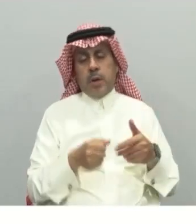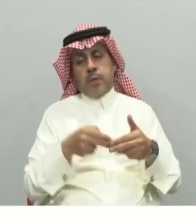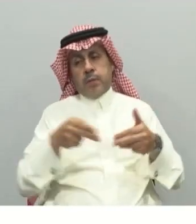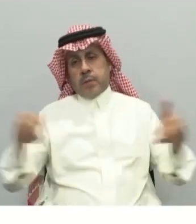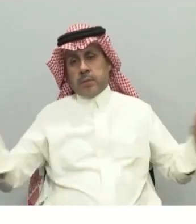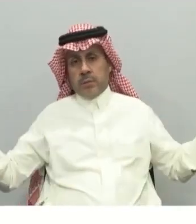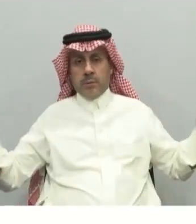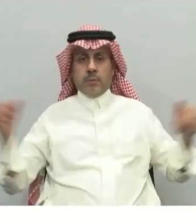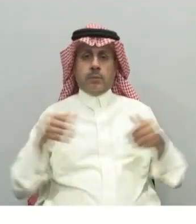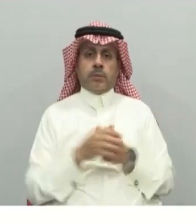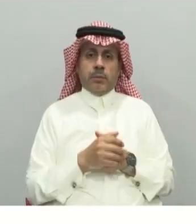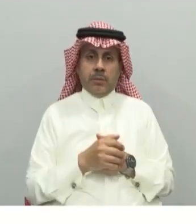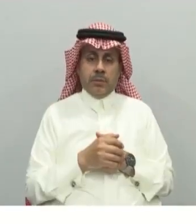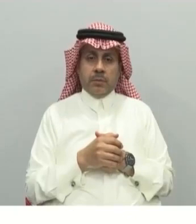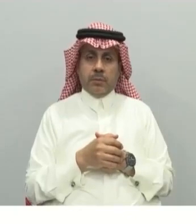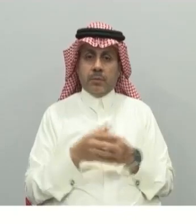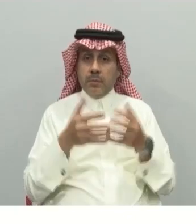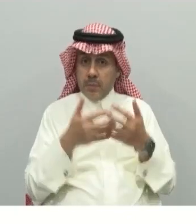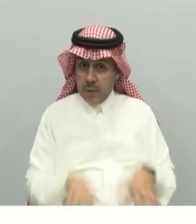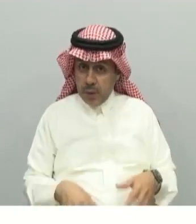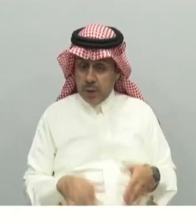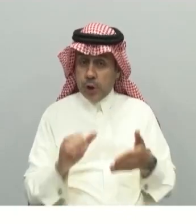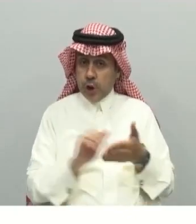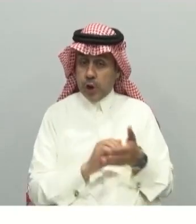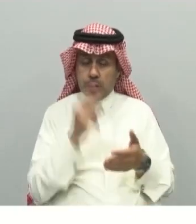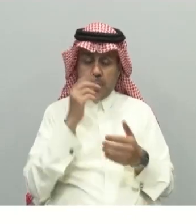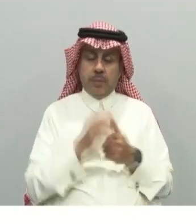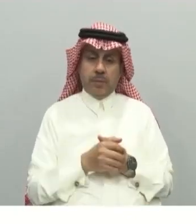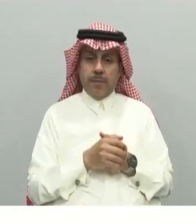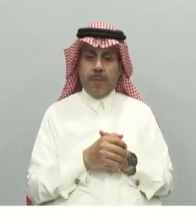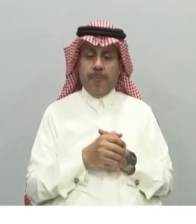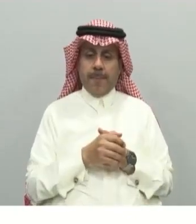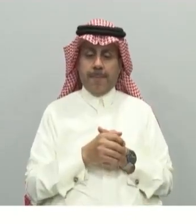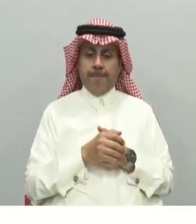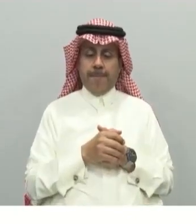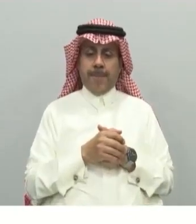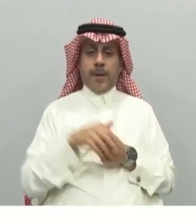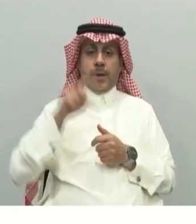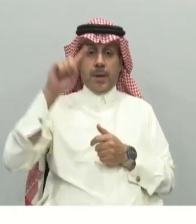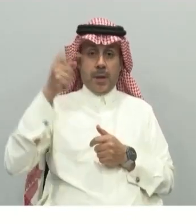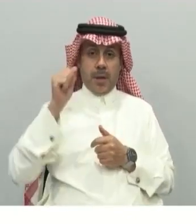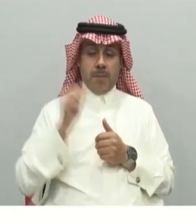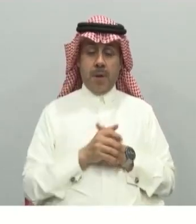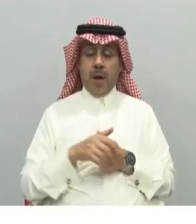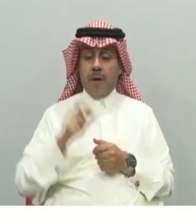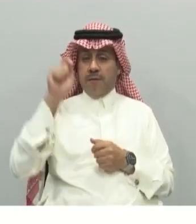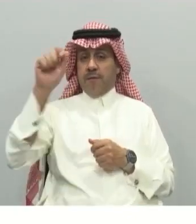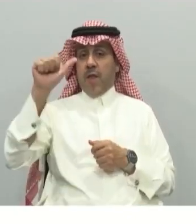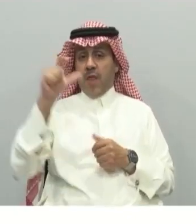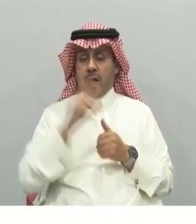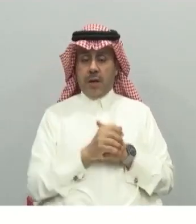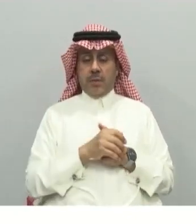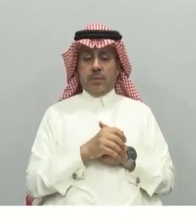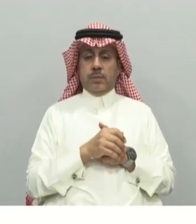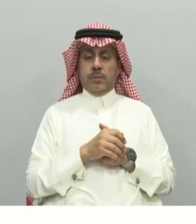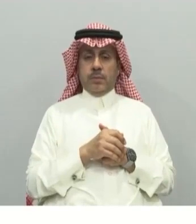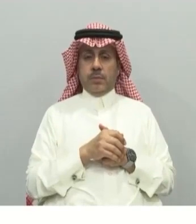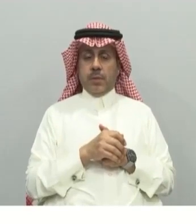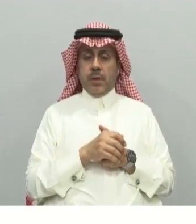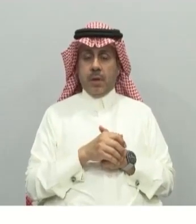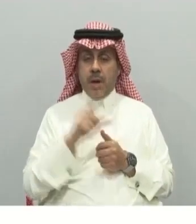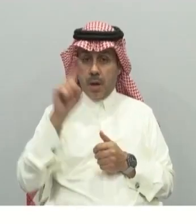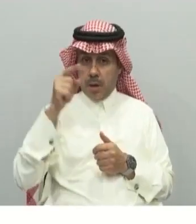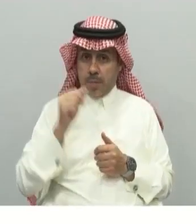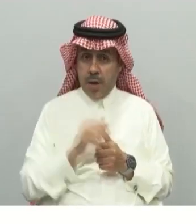اختل الشرط الاول فهو من ربا الفضل اذا اختل الاول وهو عدم التساوي بينهما في المقدار اصبح